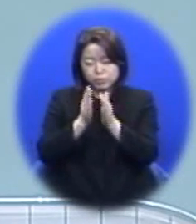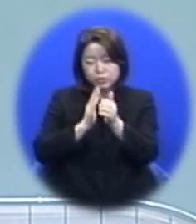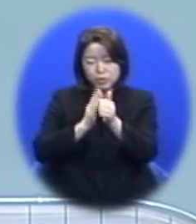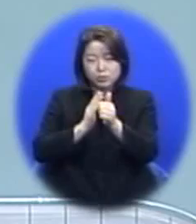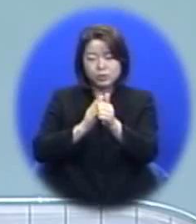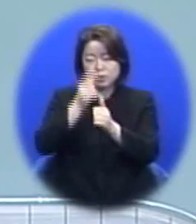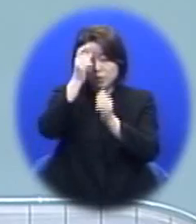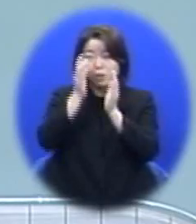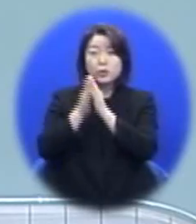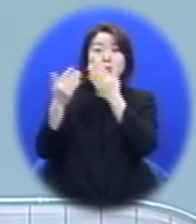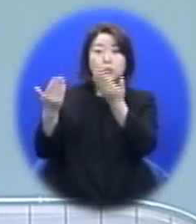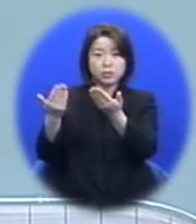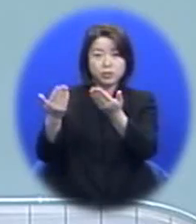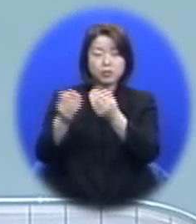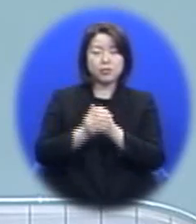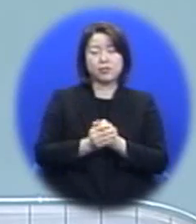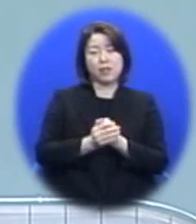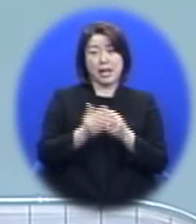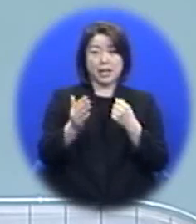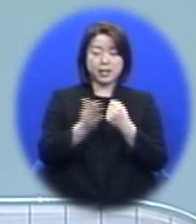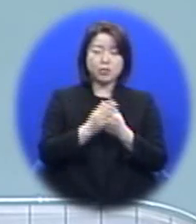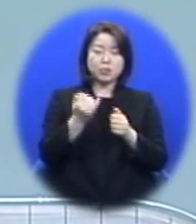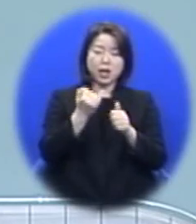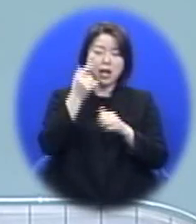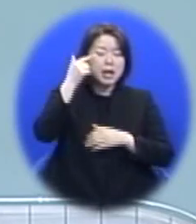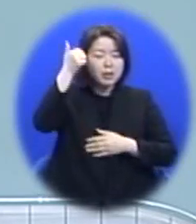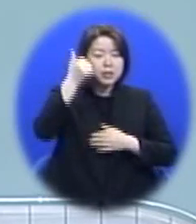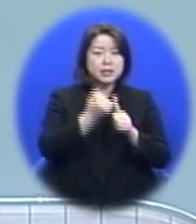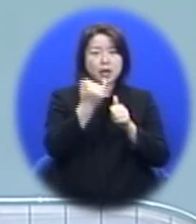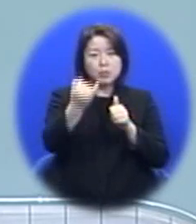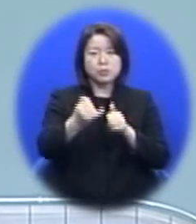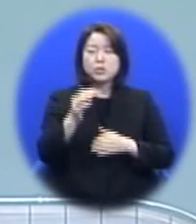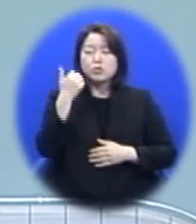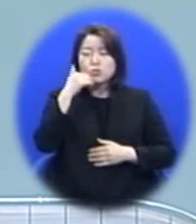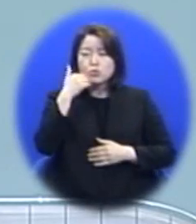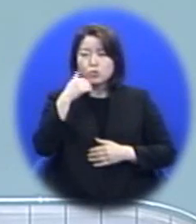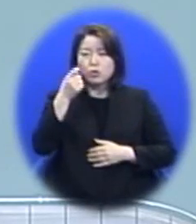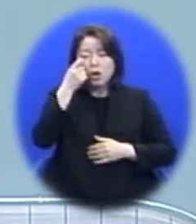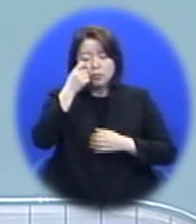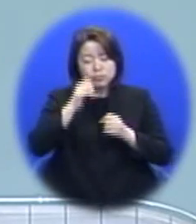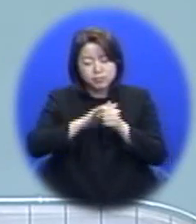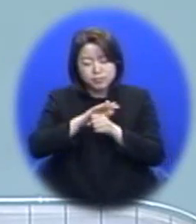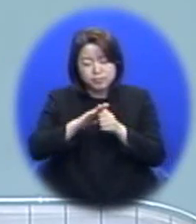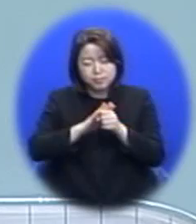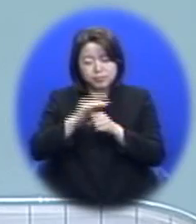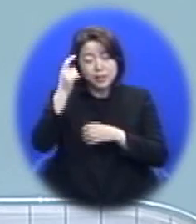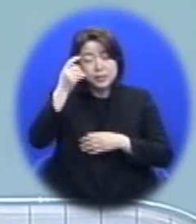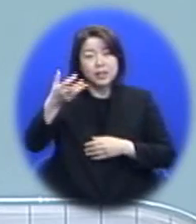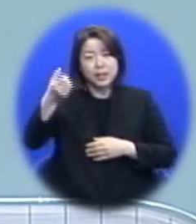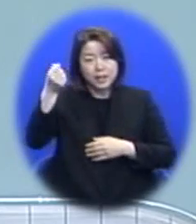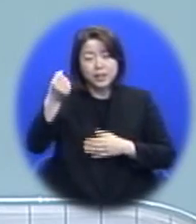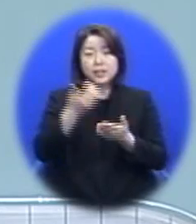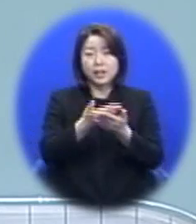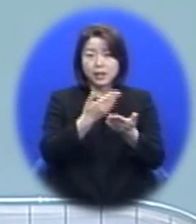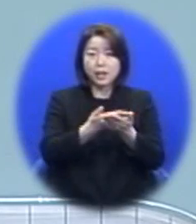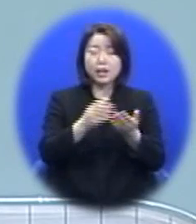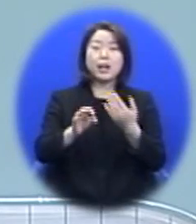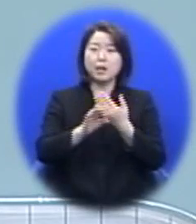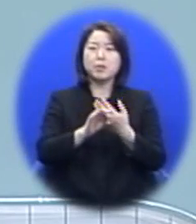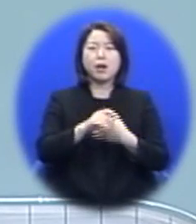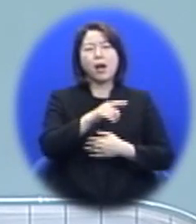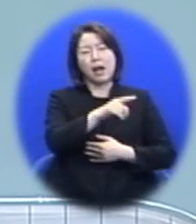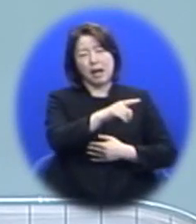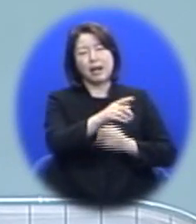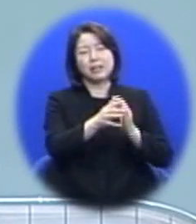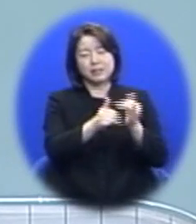하더래요. 그래서 사모님이 기도할 때 누구를 불쌍히 여겨달라고 기도하면 아, 그 사람이 아내를 굉장히 힘들게